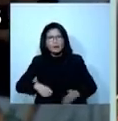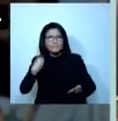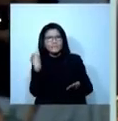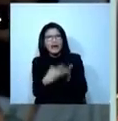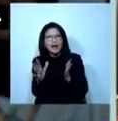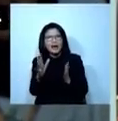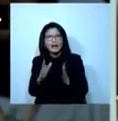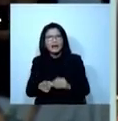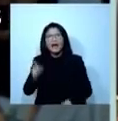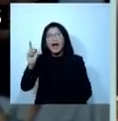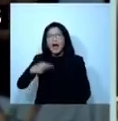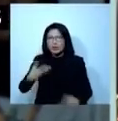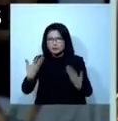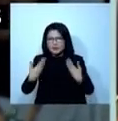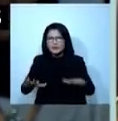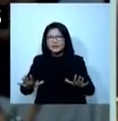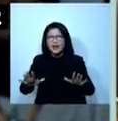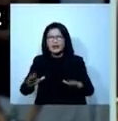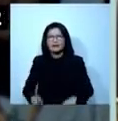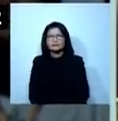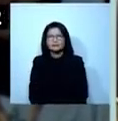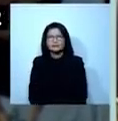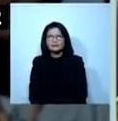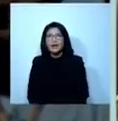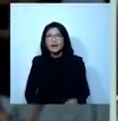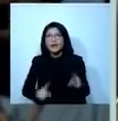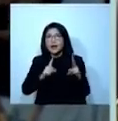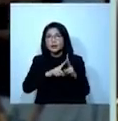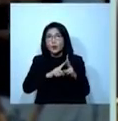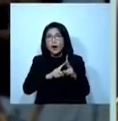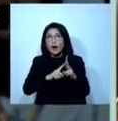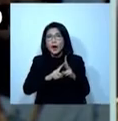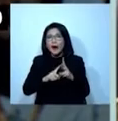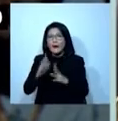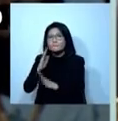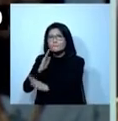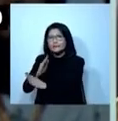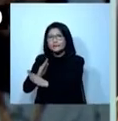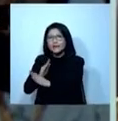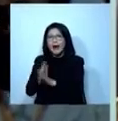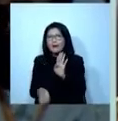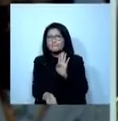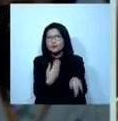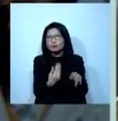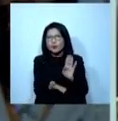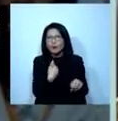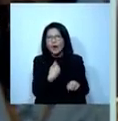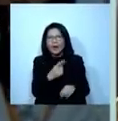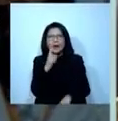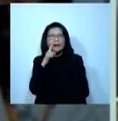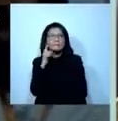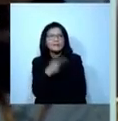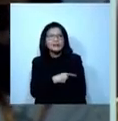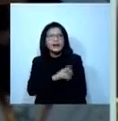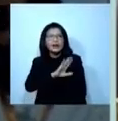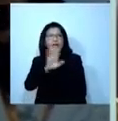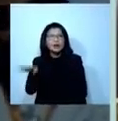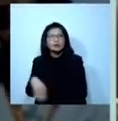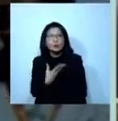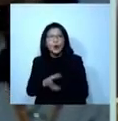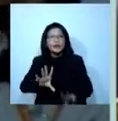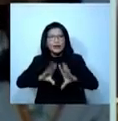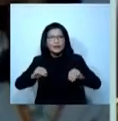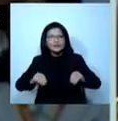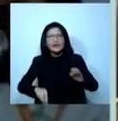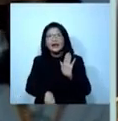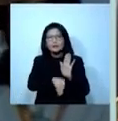supaya minimal di debat ketiga mereka bisa dapat political advantage. Kalau tidak, maka agak berat buat pasangan